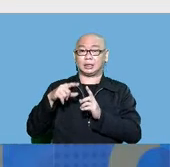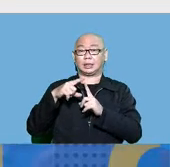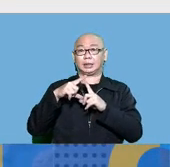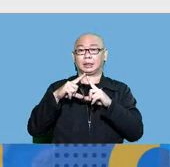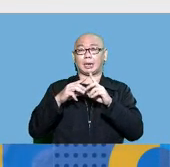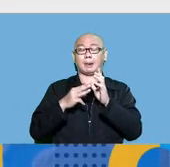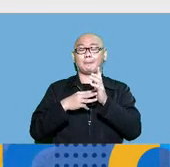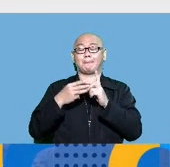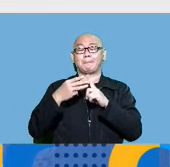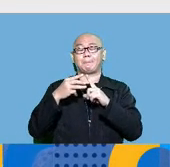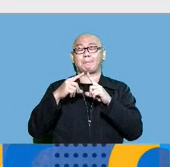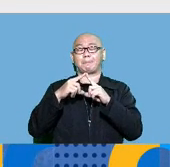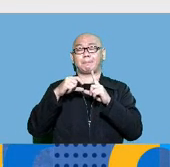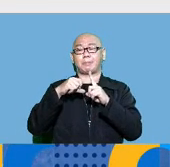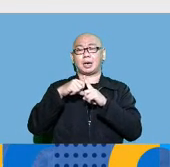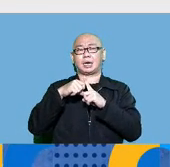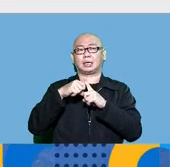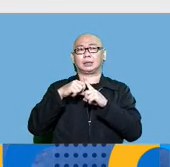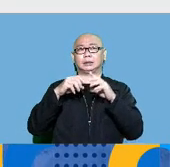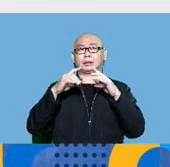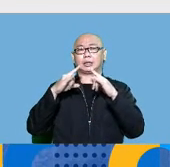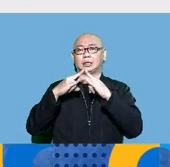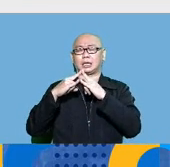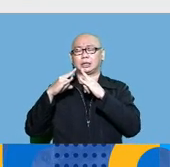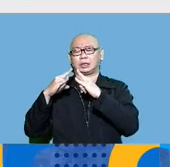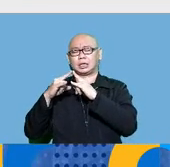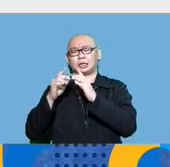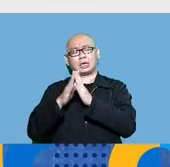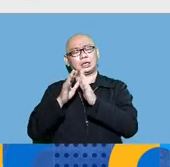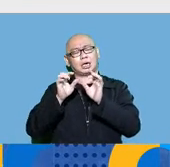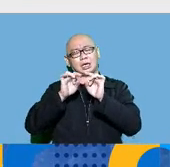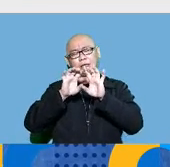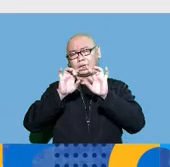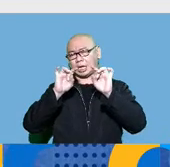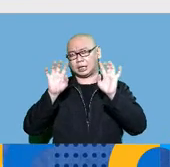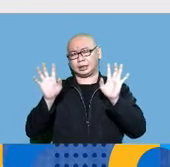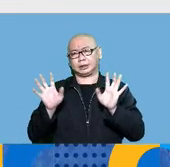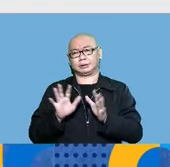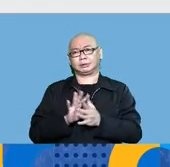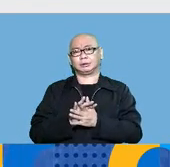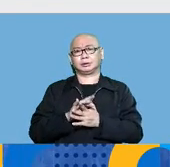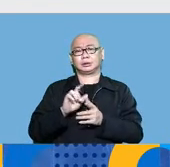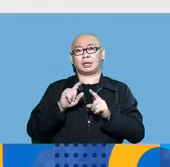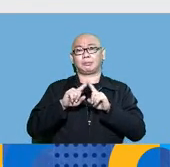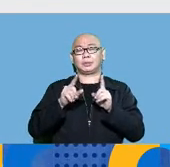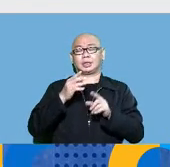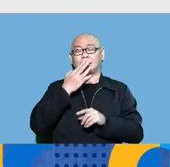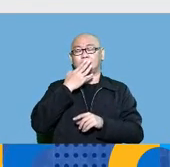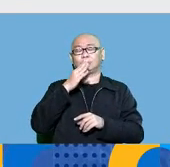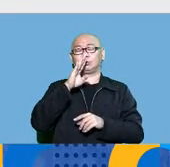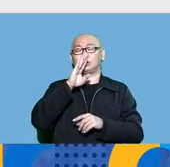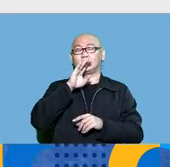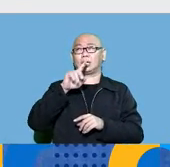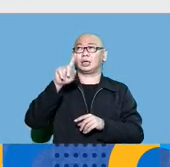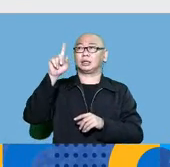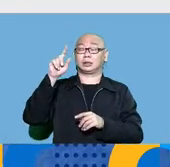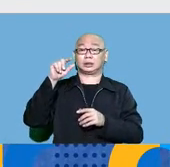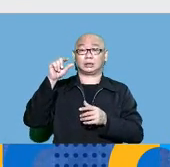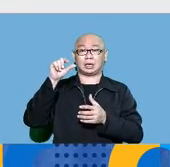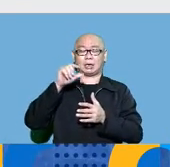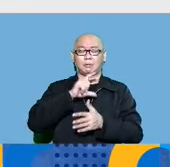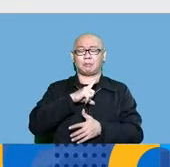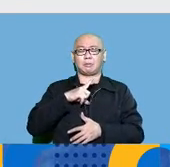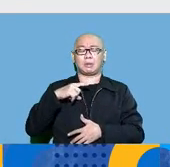di tenda-tenda begitu dan lain-lain. Tetapi alhamdulillah selama ini